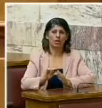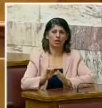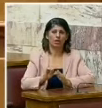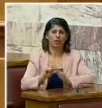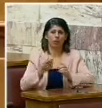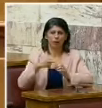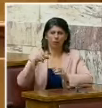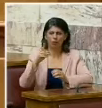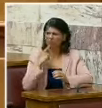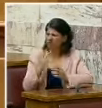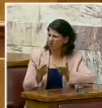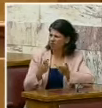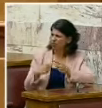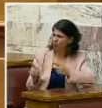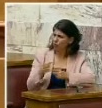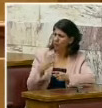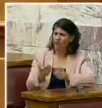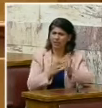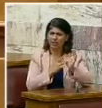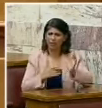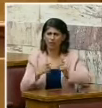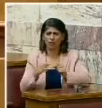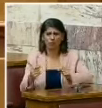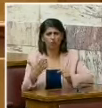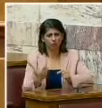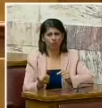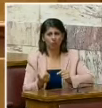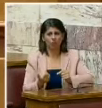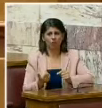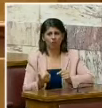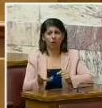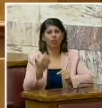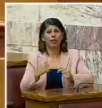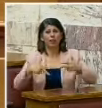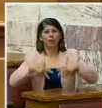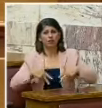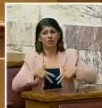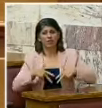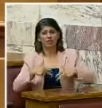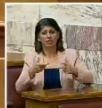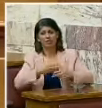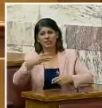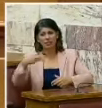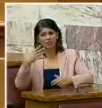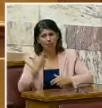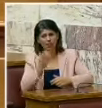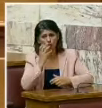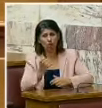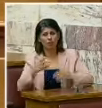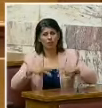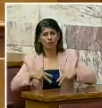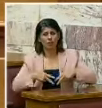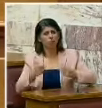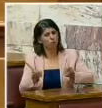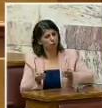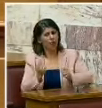διαφορετικό επιτέλους είχε η Ιρλανδία, η Κύπρος. Είναι διαφορετικό. Δεν είχαν κυβέρνηση ΣΥΡΙΖΑ. Αυτό ήταν το διαφορετικό το οποίο είχαν. Είχαν σοβαρές κυβερνήσεις που έκαναν τη δουλειά